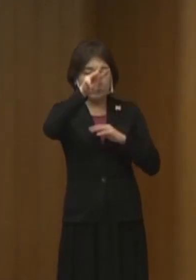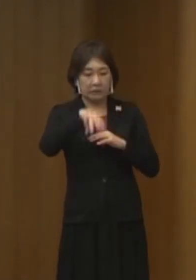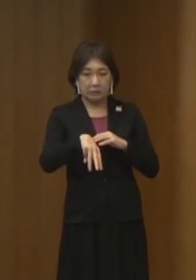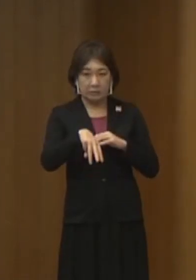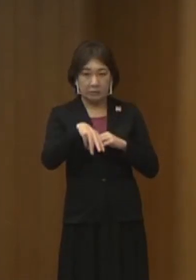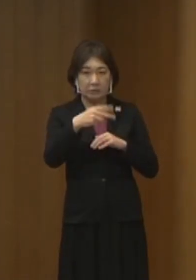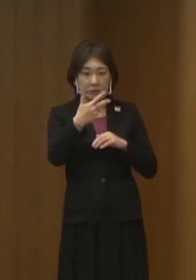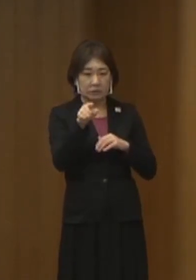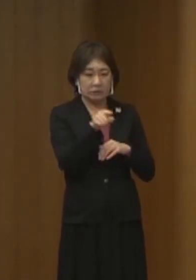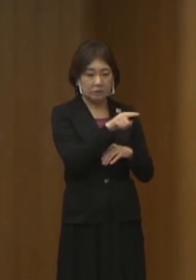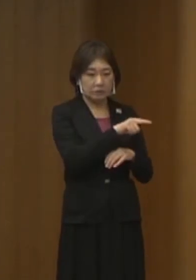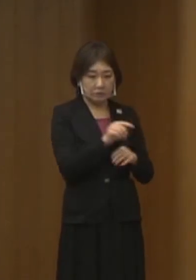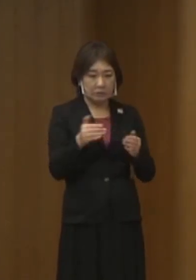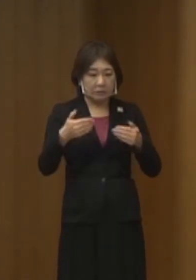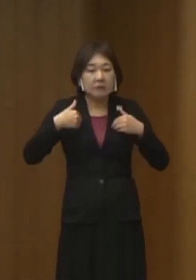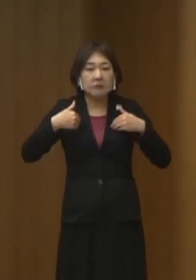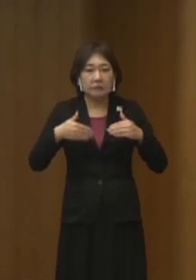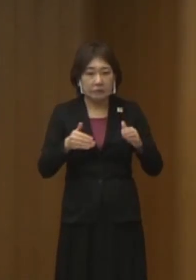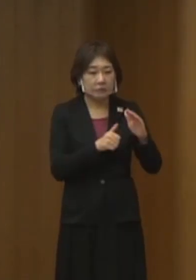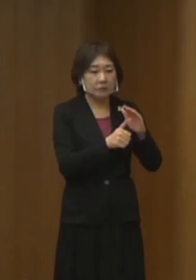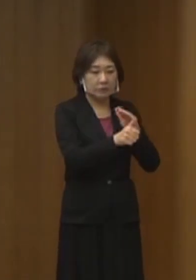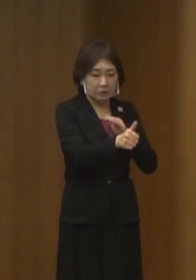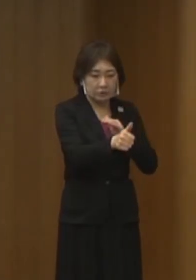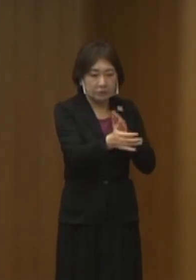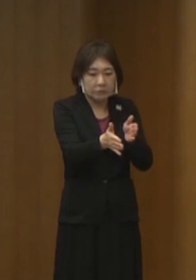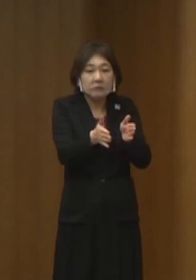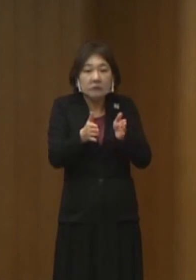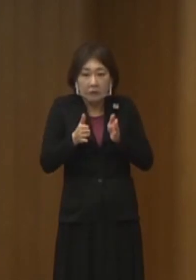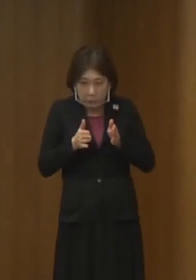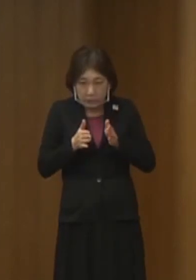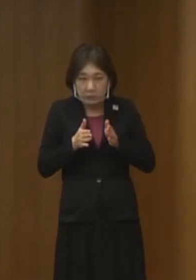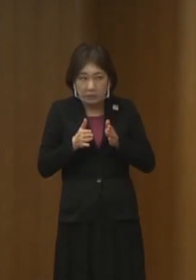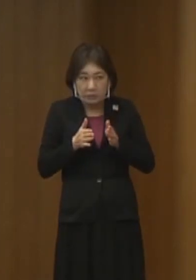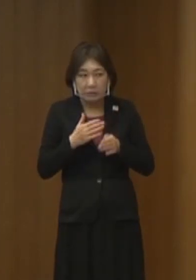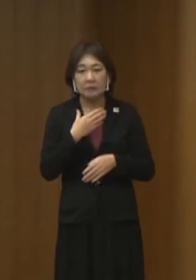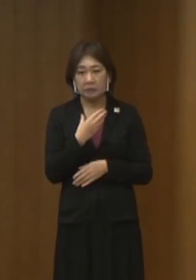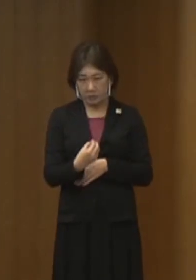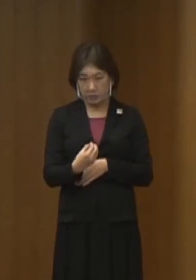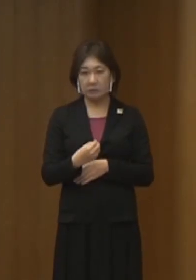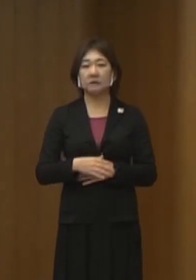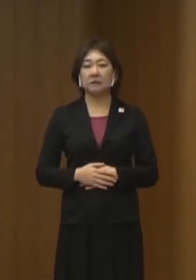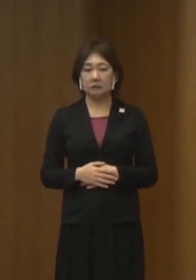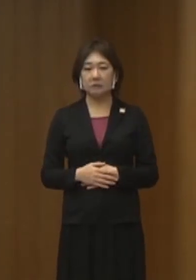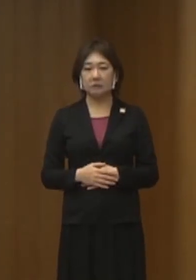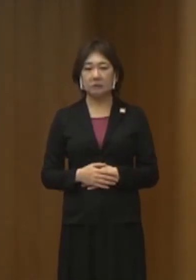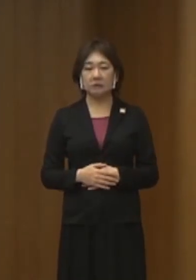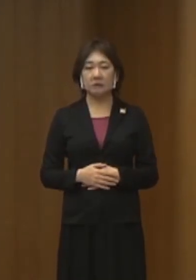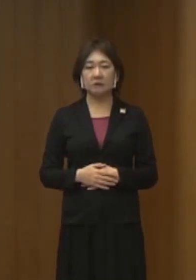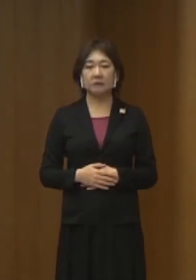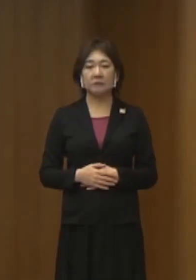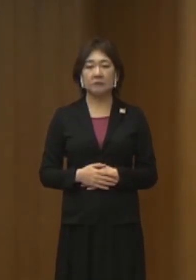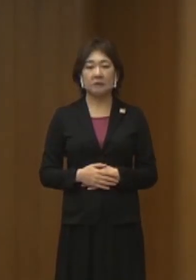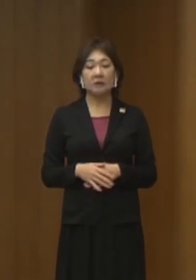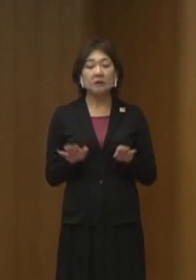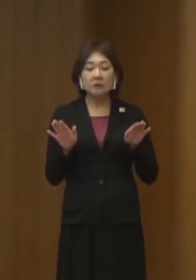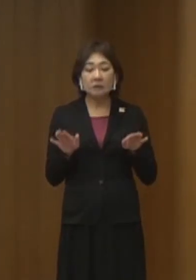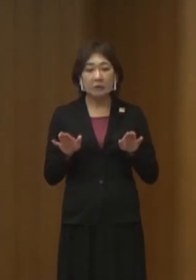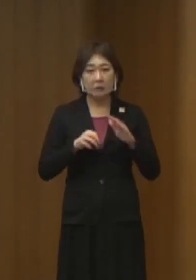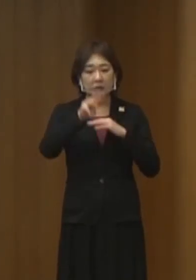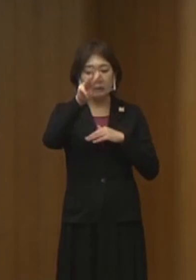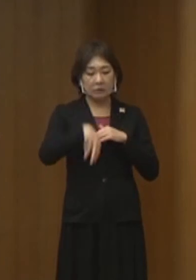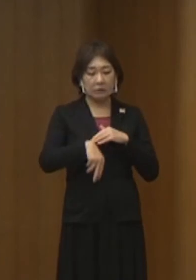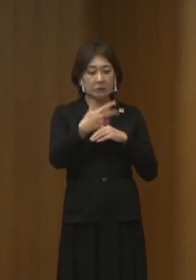では不要不急の外出をしないでいただきたいということであります。今回旭